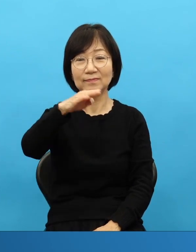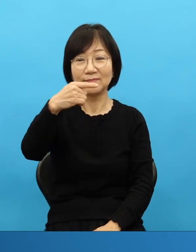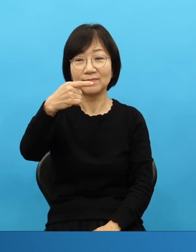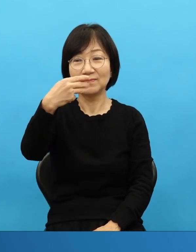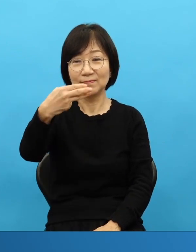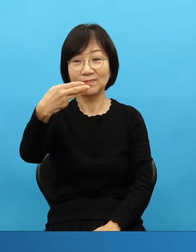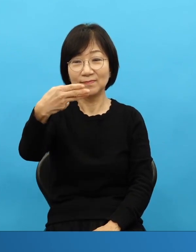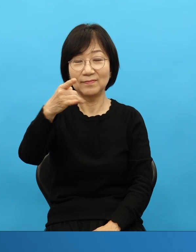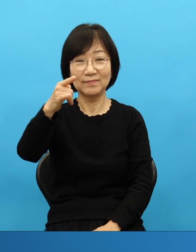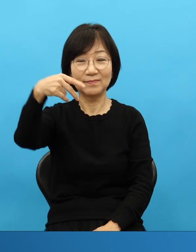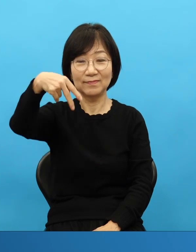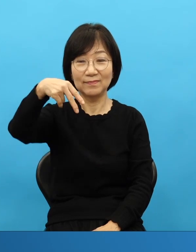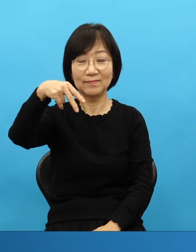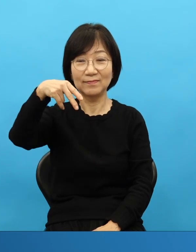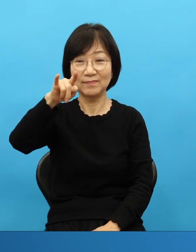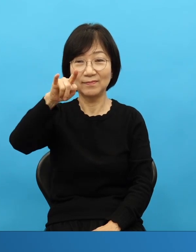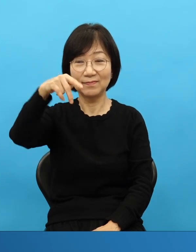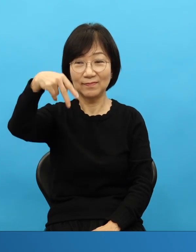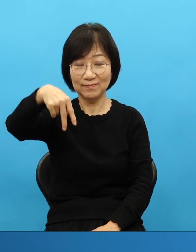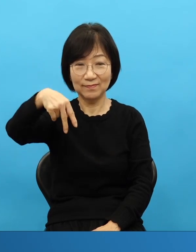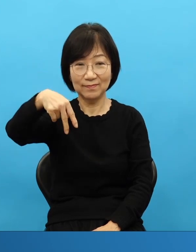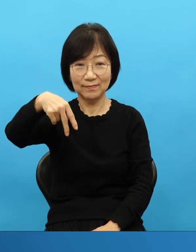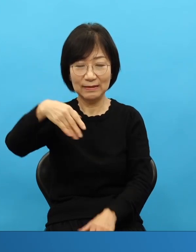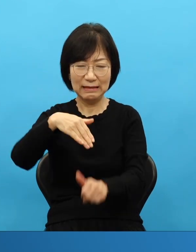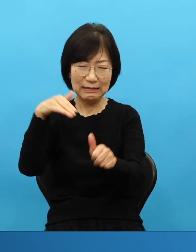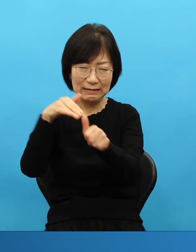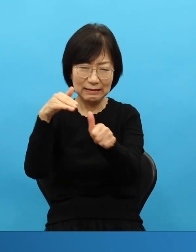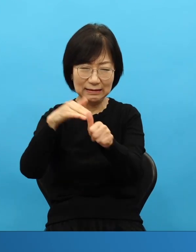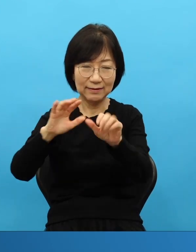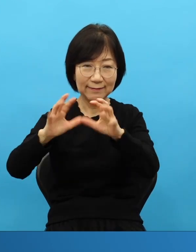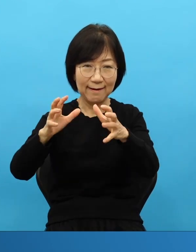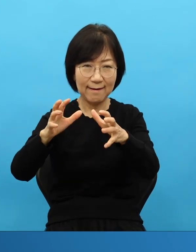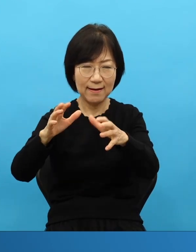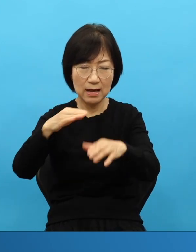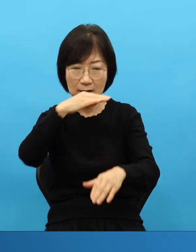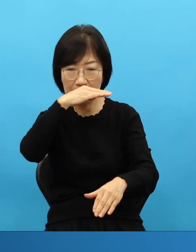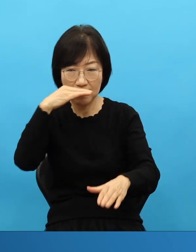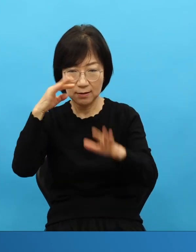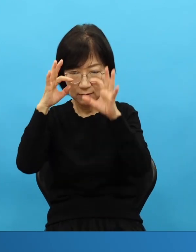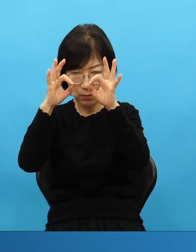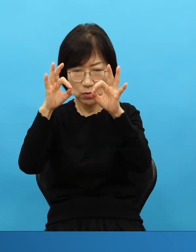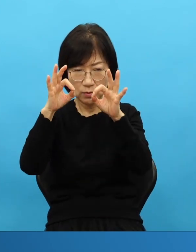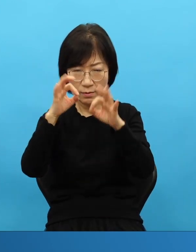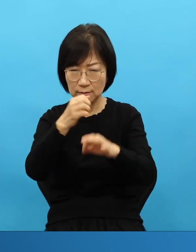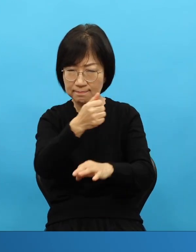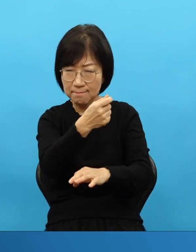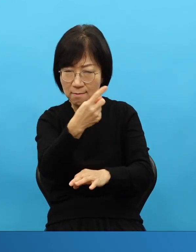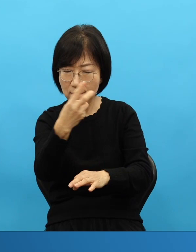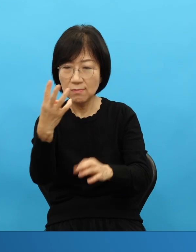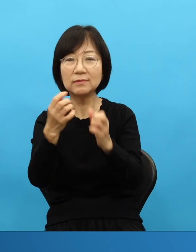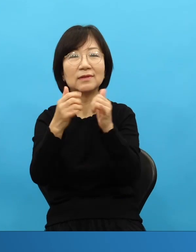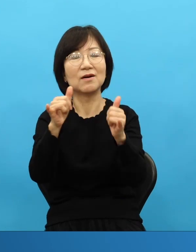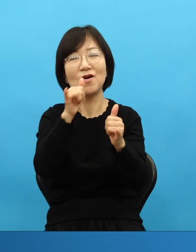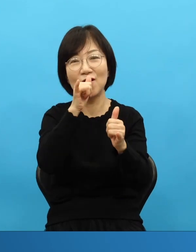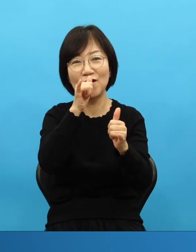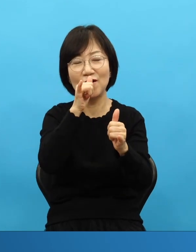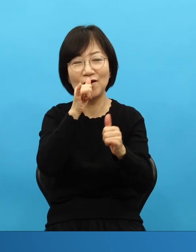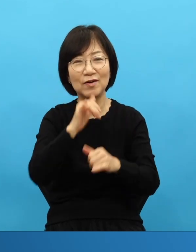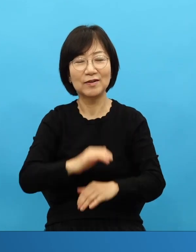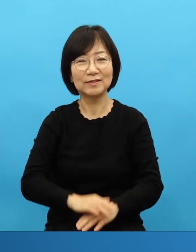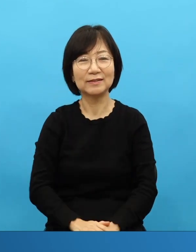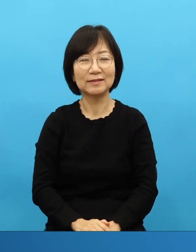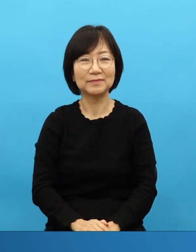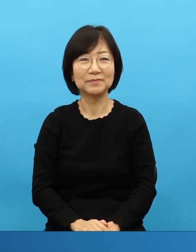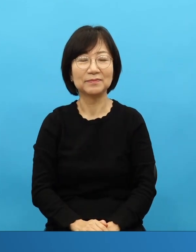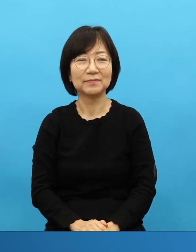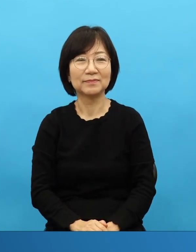사람. That's why the people who properly saw Philistia. 여기 지금 여러분 가지고 있는 교재에 블레셋의 배경